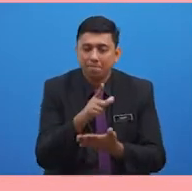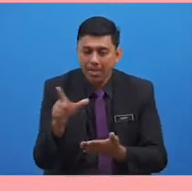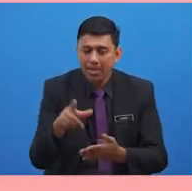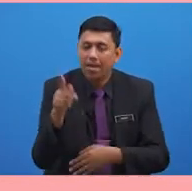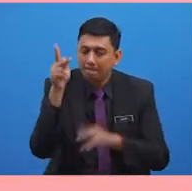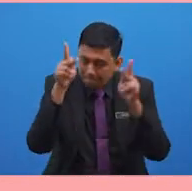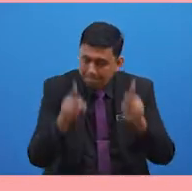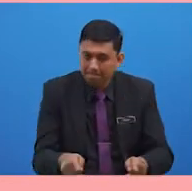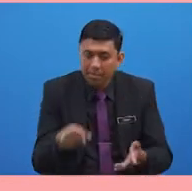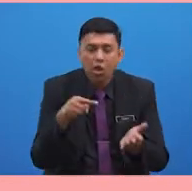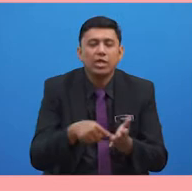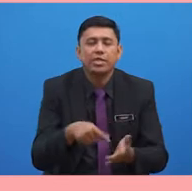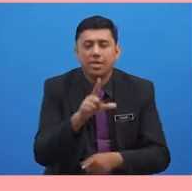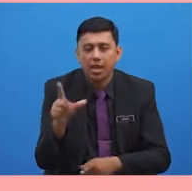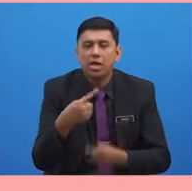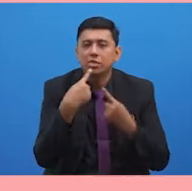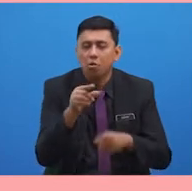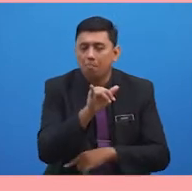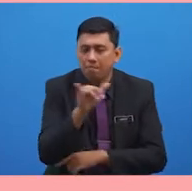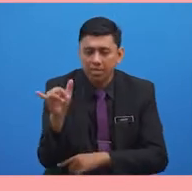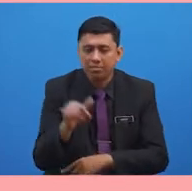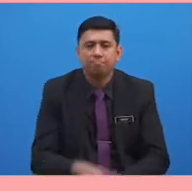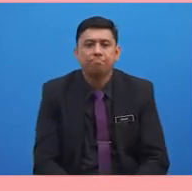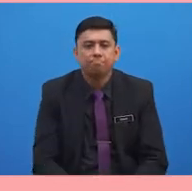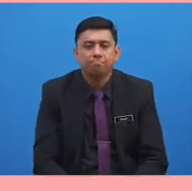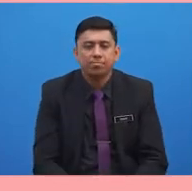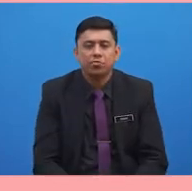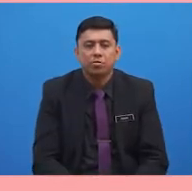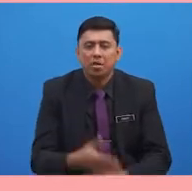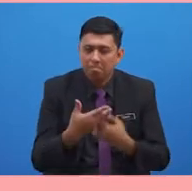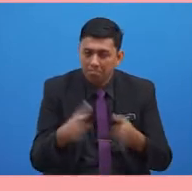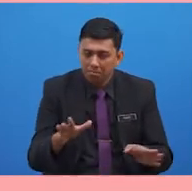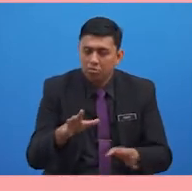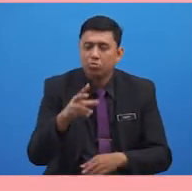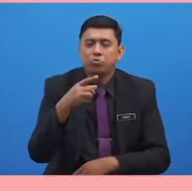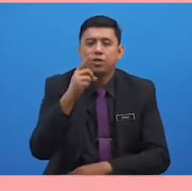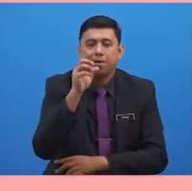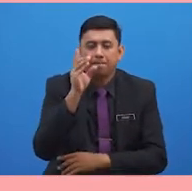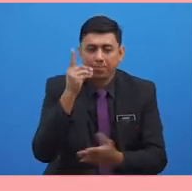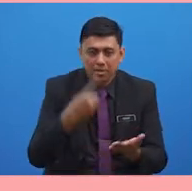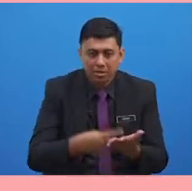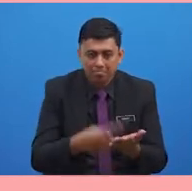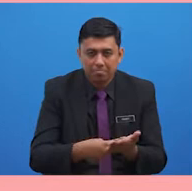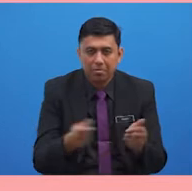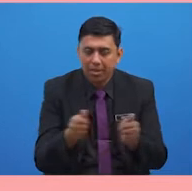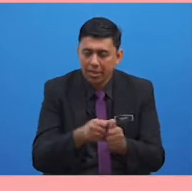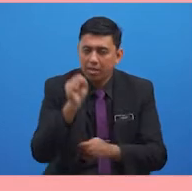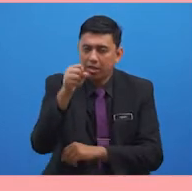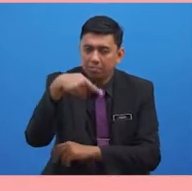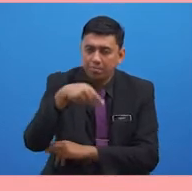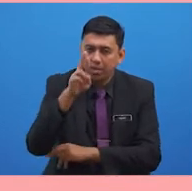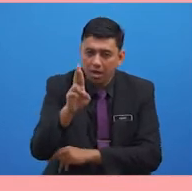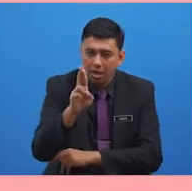Baiklah pelajar, inilah jawapannya. Pertama, sudah mendaftar dengan